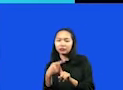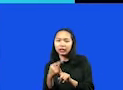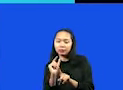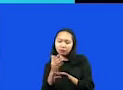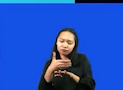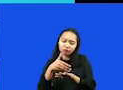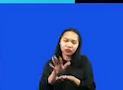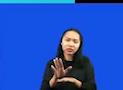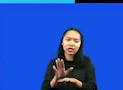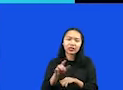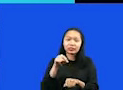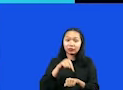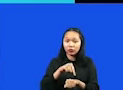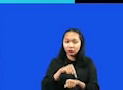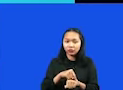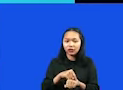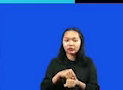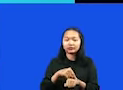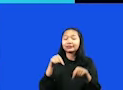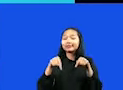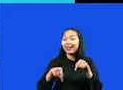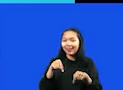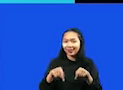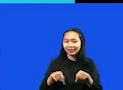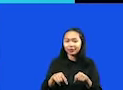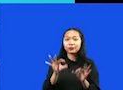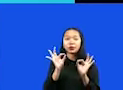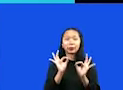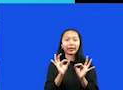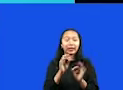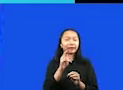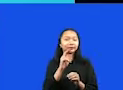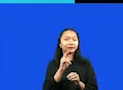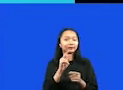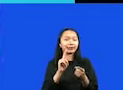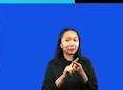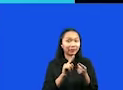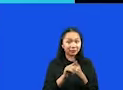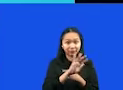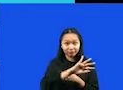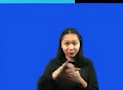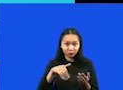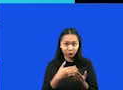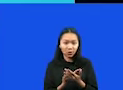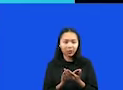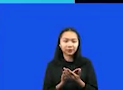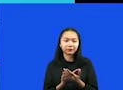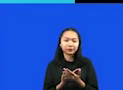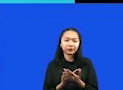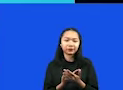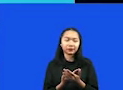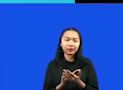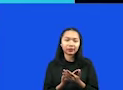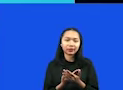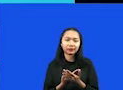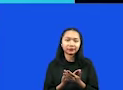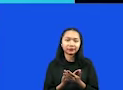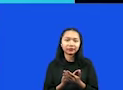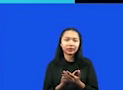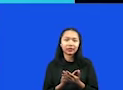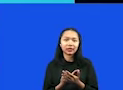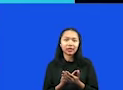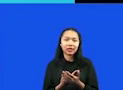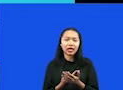ini nah rekan-rekan sekalian selama interaksi kita dalam talk show Ini ternyata ada beberapa